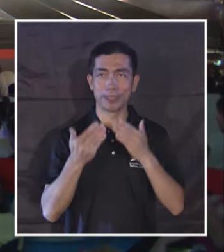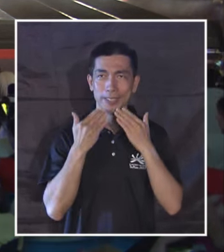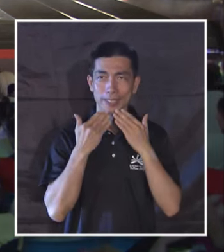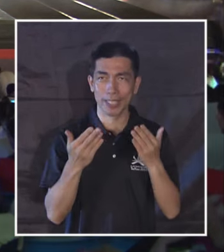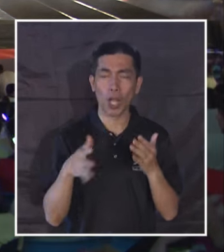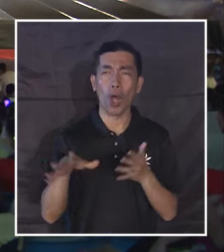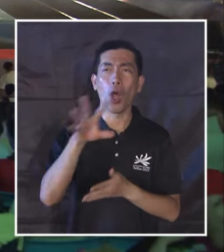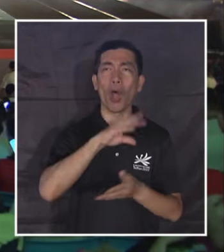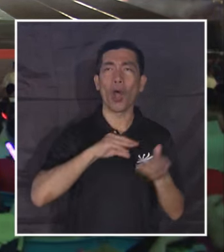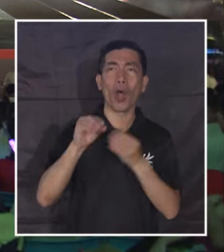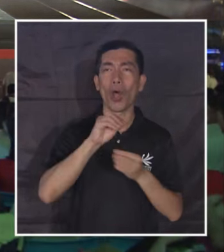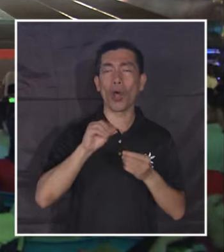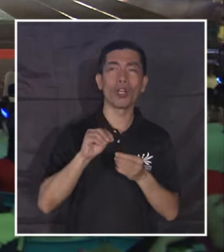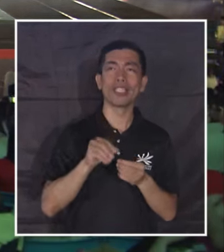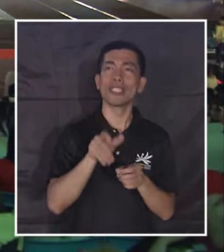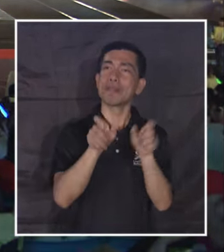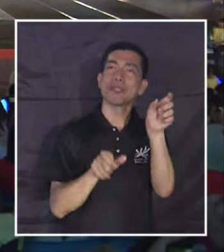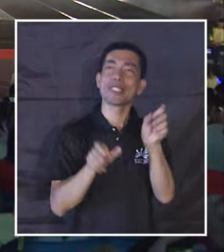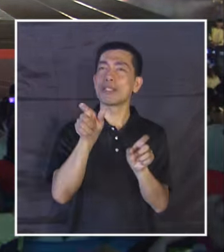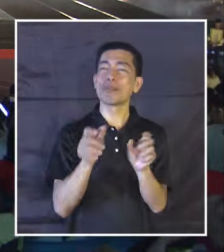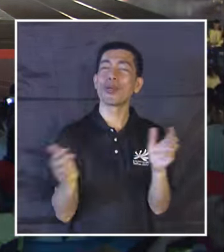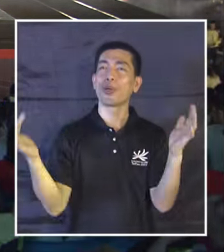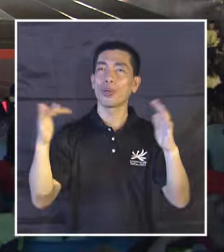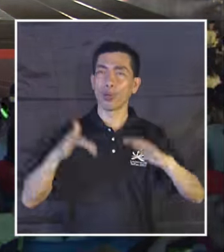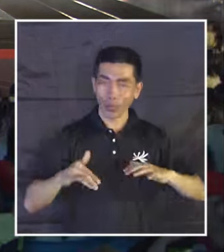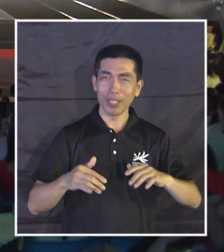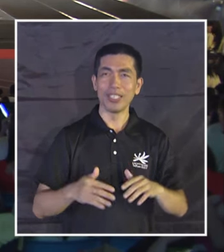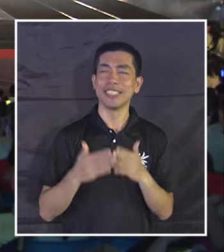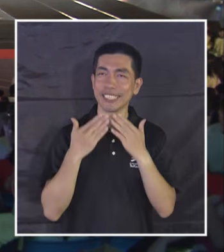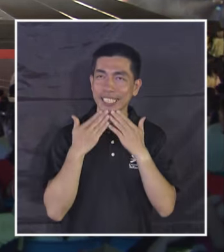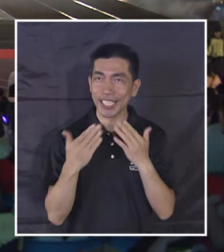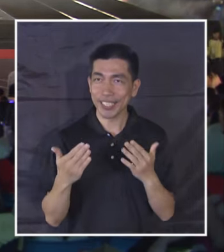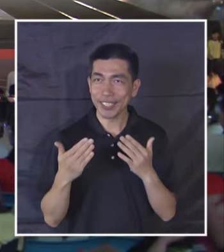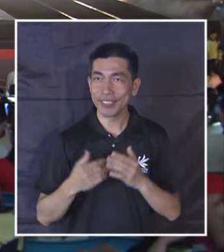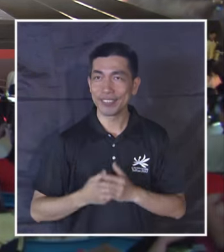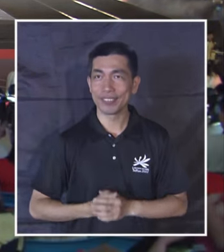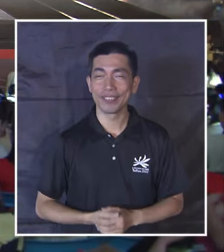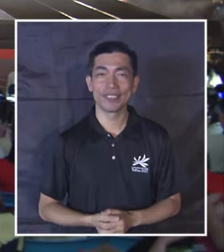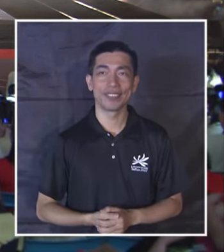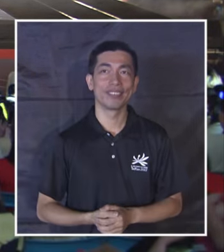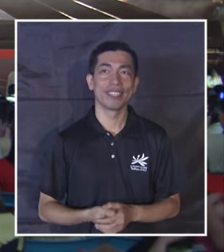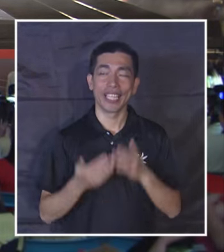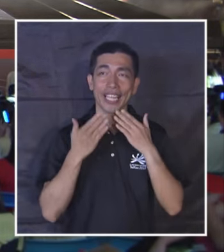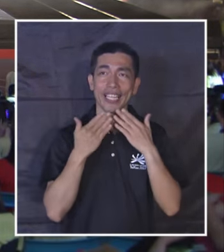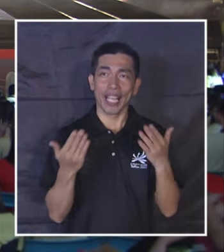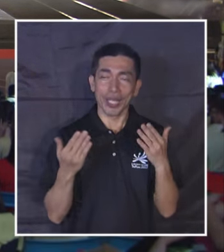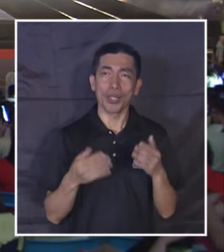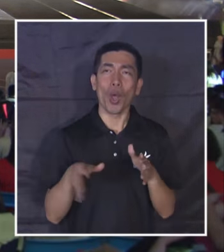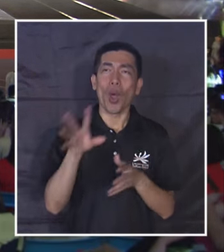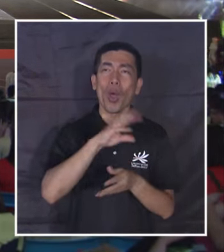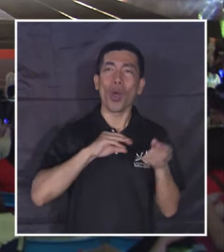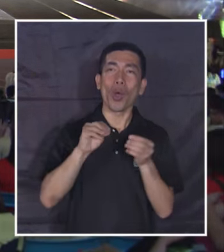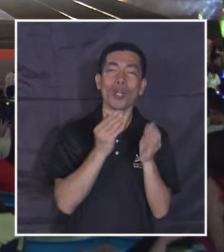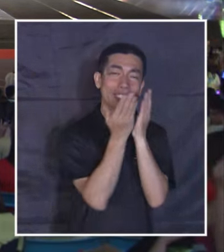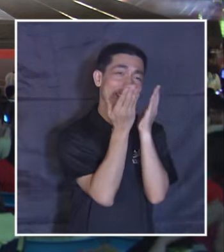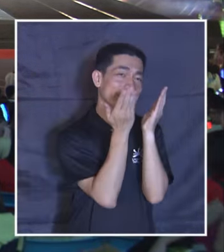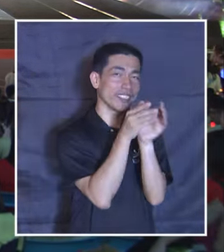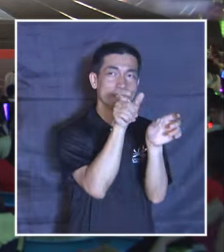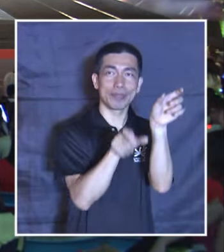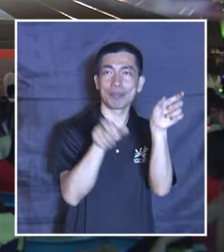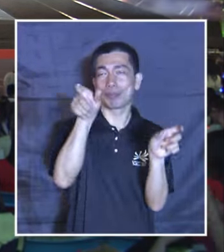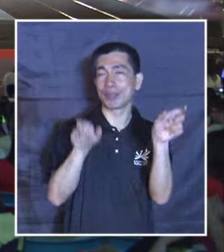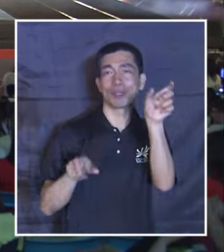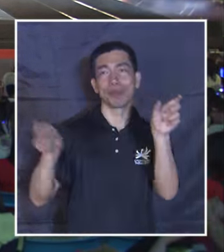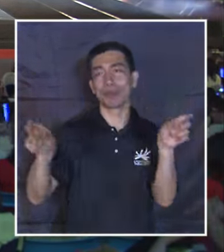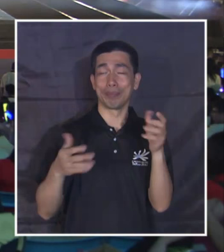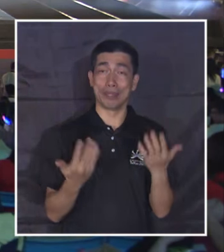道而来的贵宾们莅临现场，也谢谢所有的同学们 在周六的晚上来参与我们的开